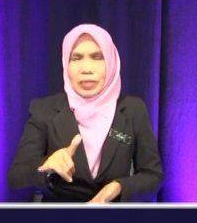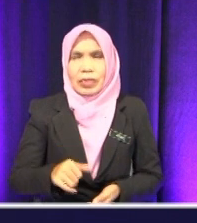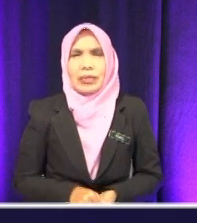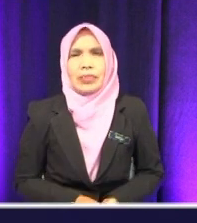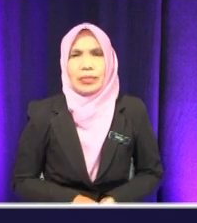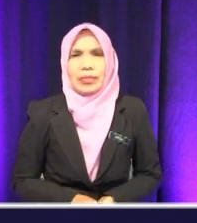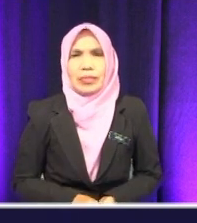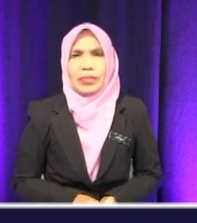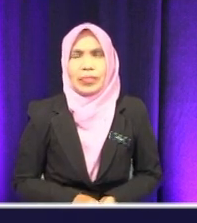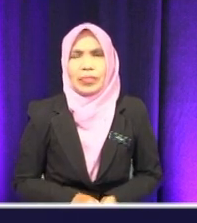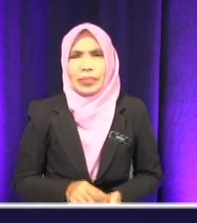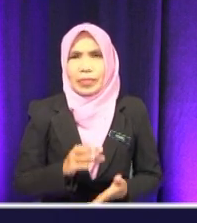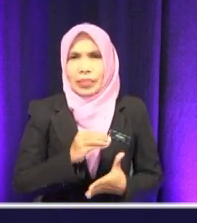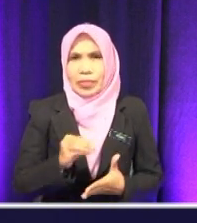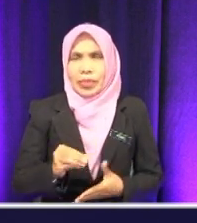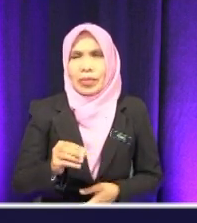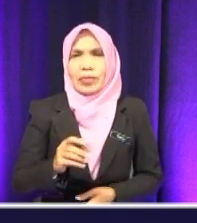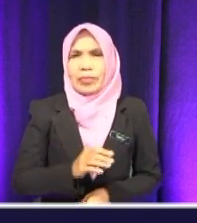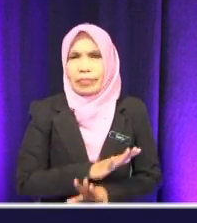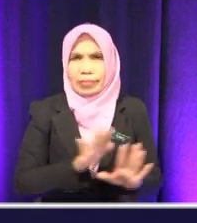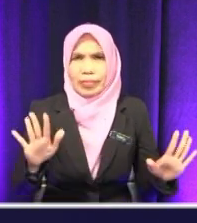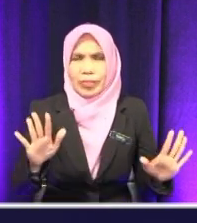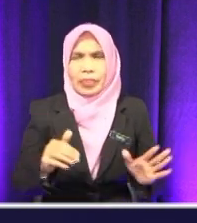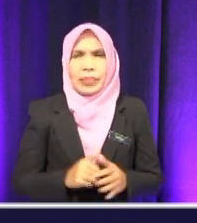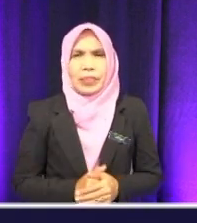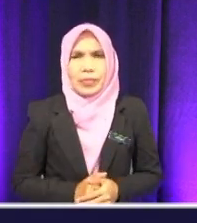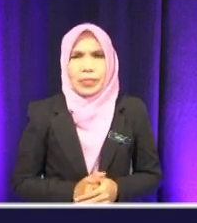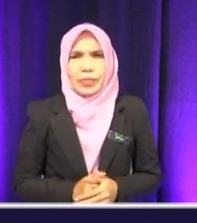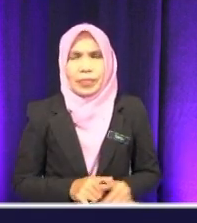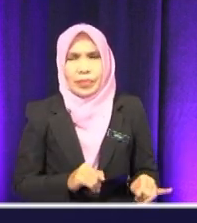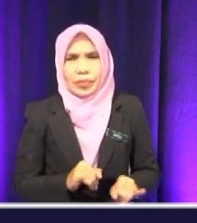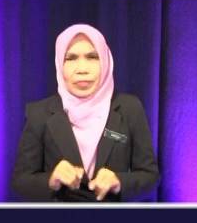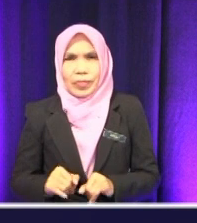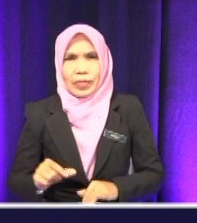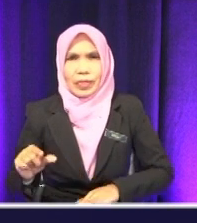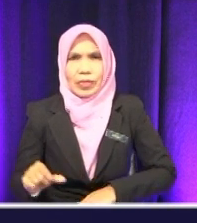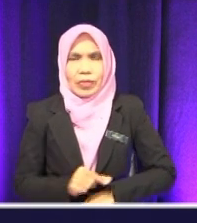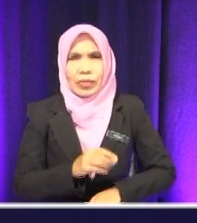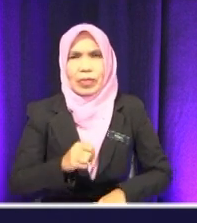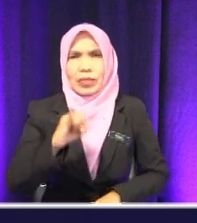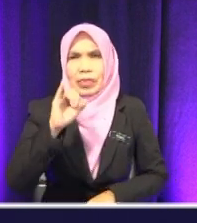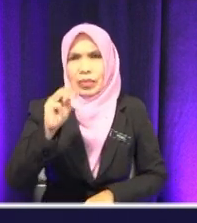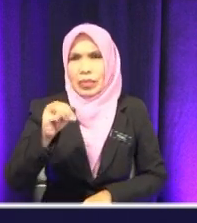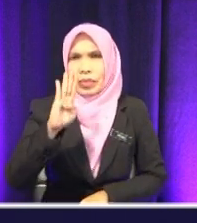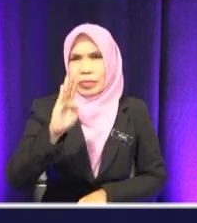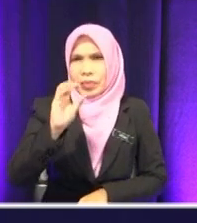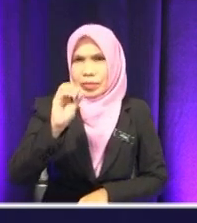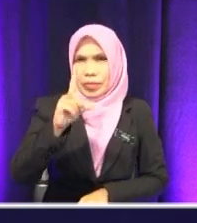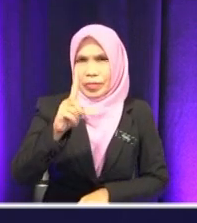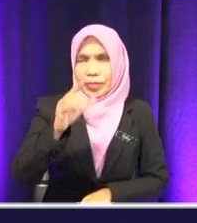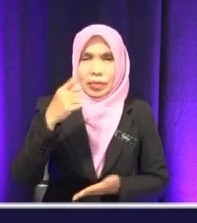aliran tidak ya dan kemudian sekiranya menggunakan simbol seperti simbol ini